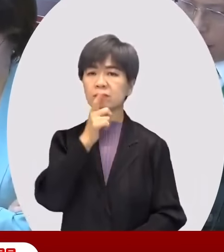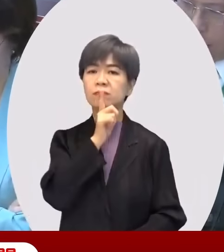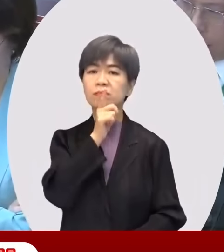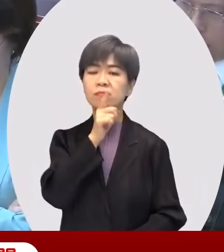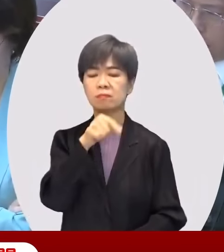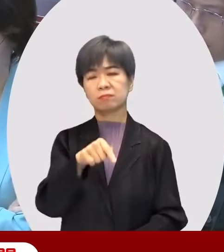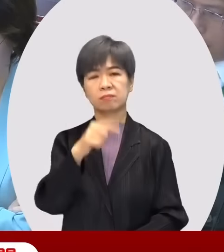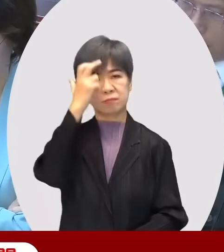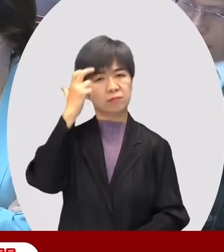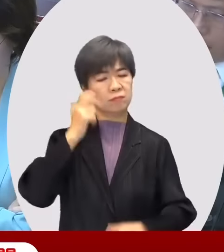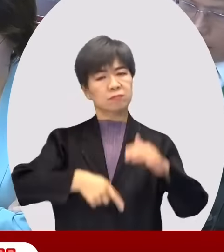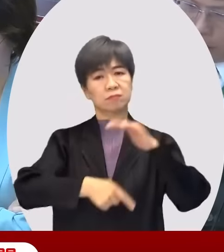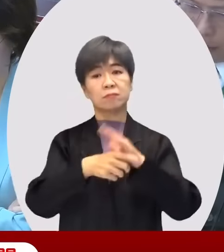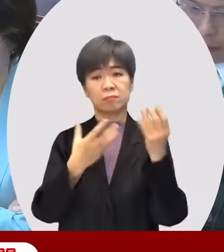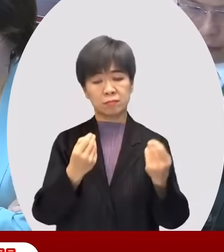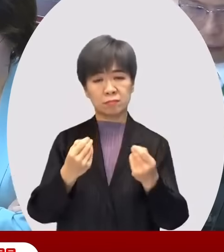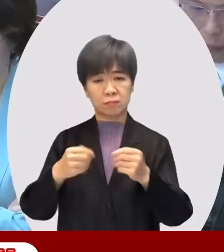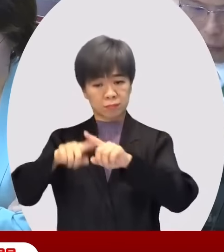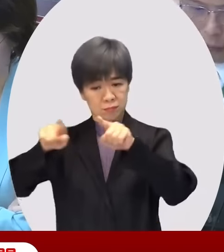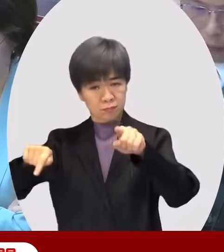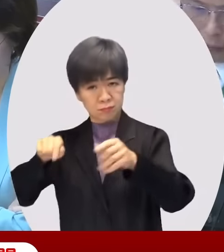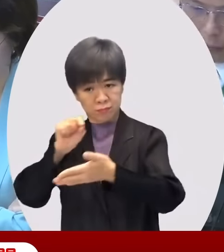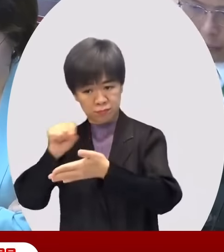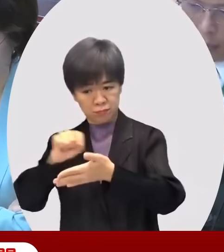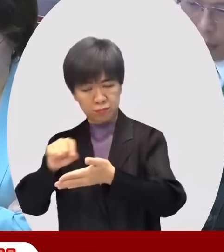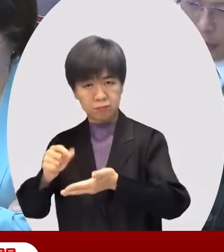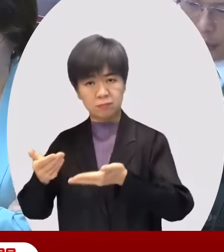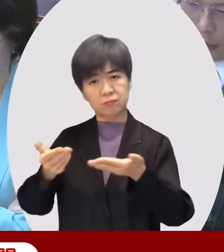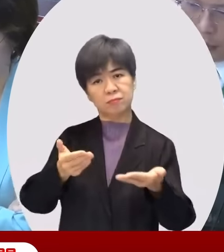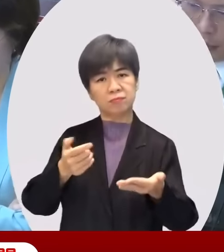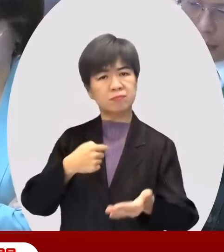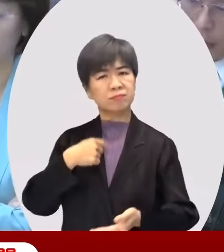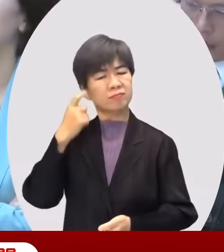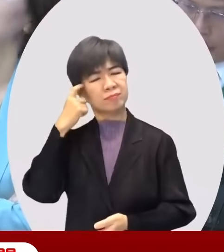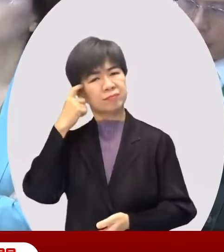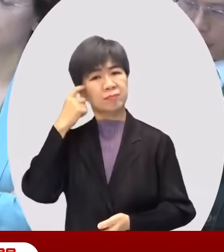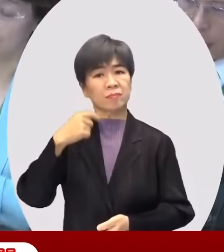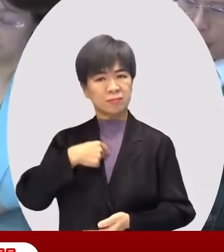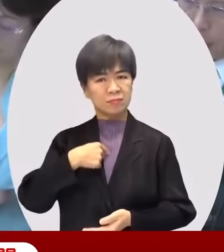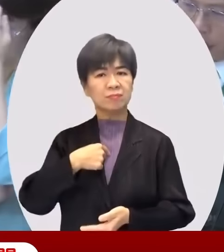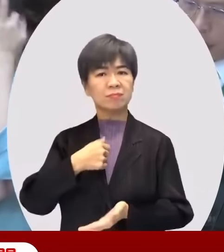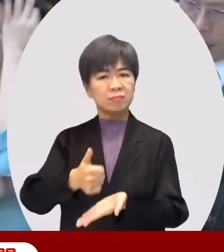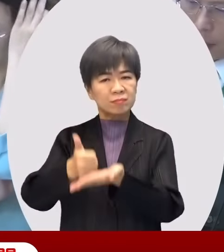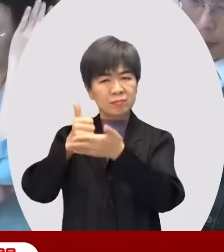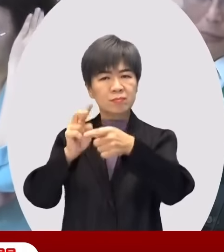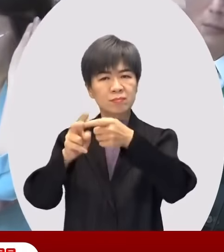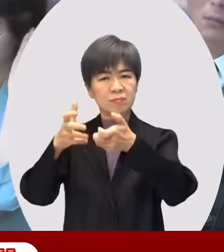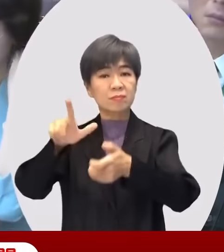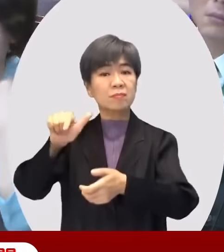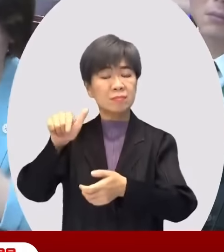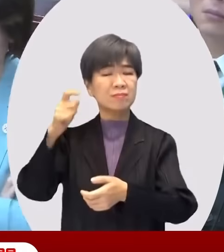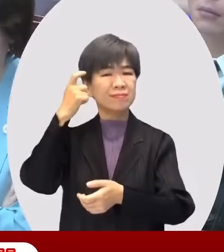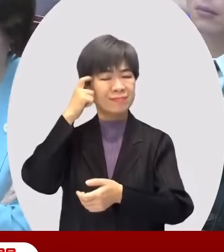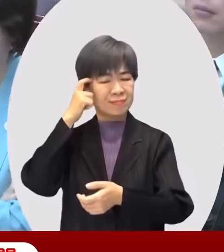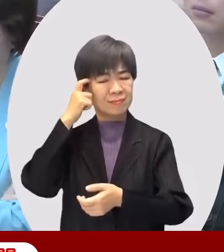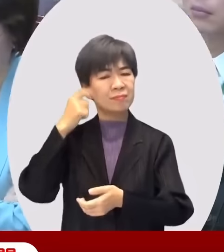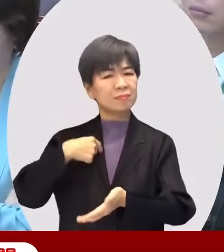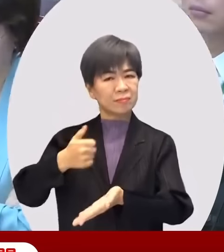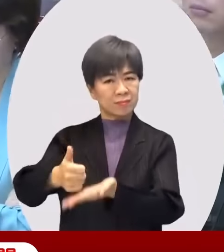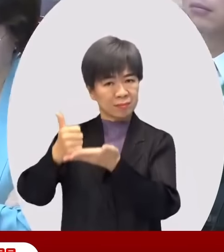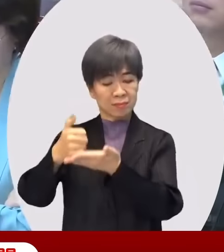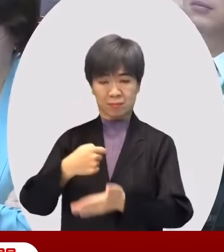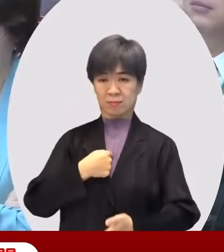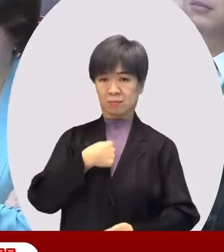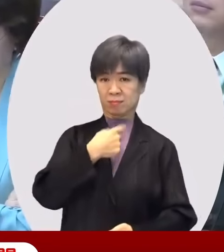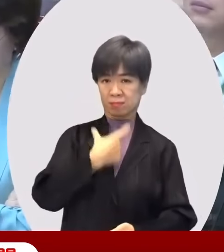分不违宪，但是书面的部分，那我想这部分我们还是没有办法，当然我是尊重董老师的想法，但是在我们的